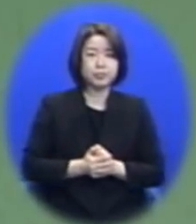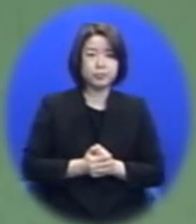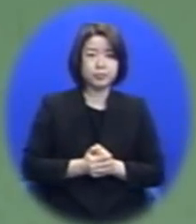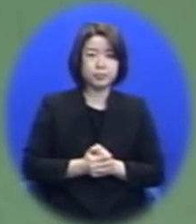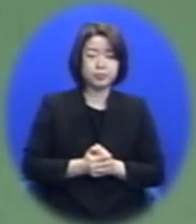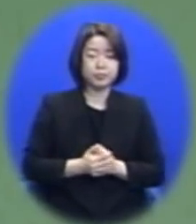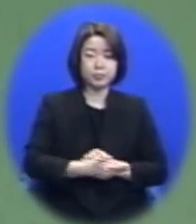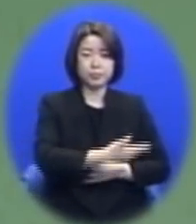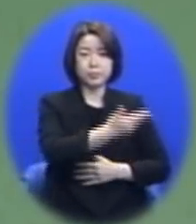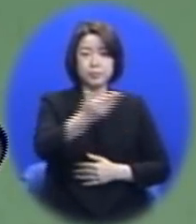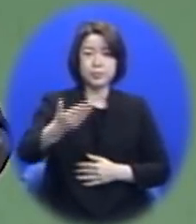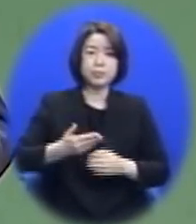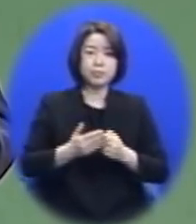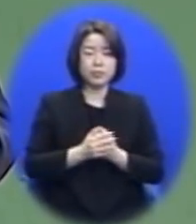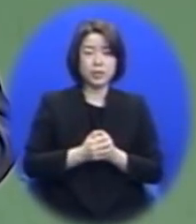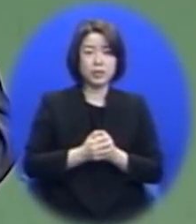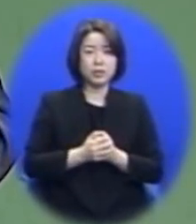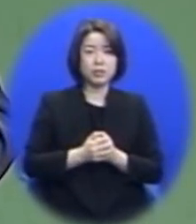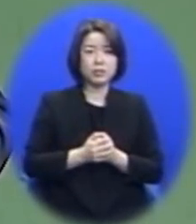여러분,